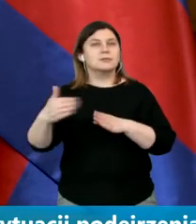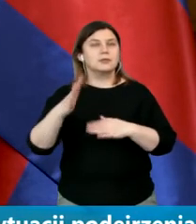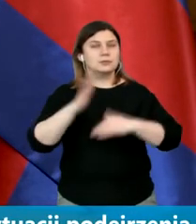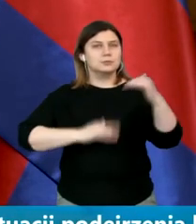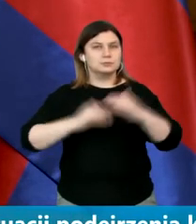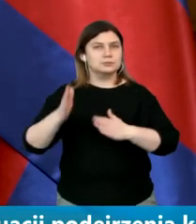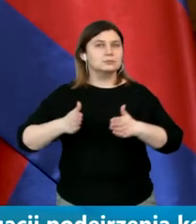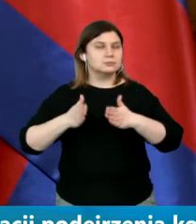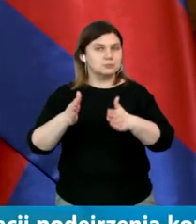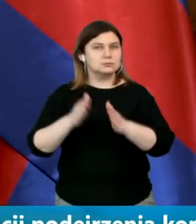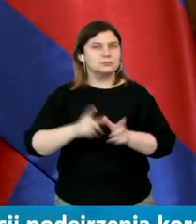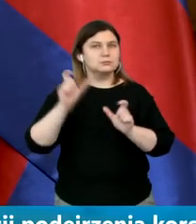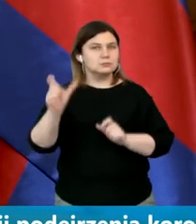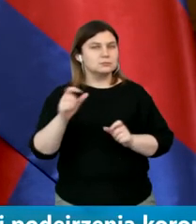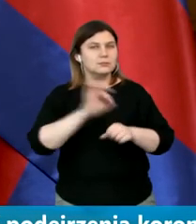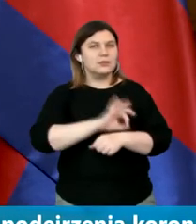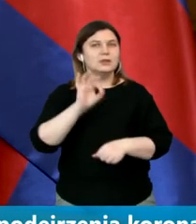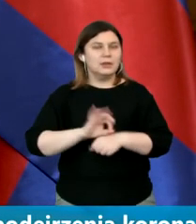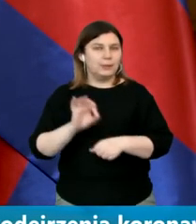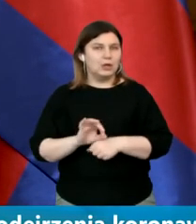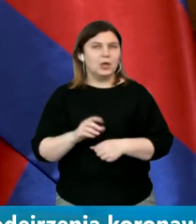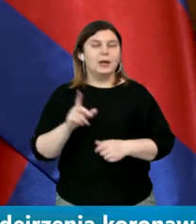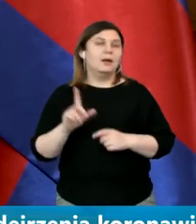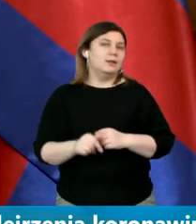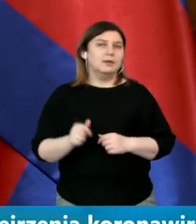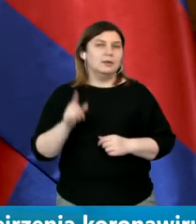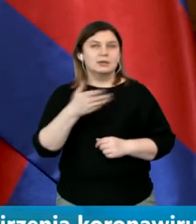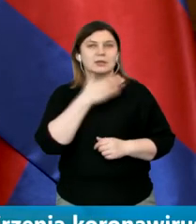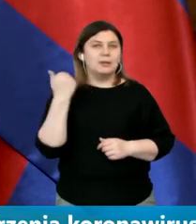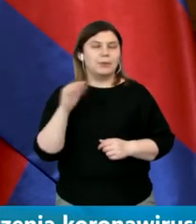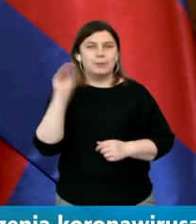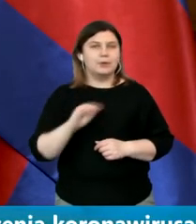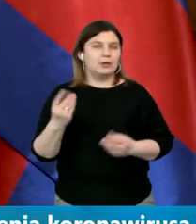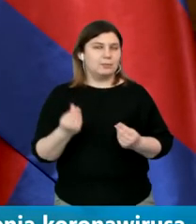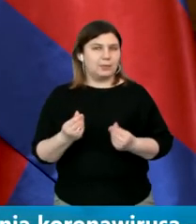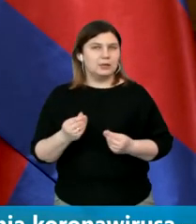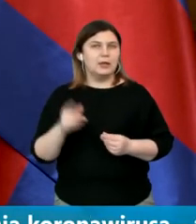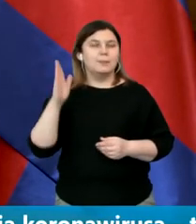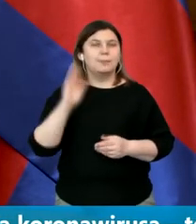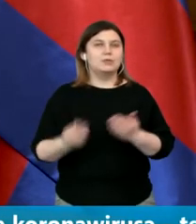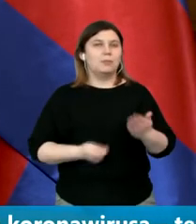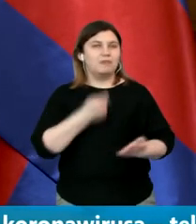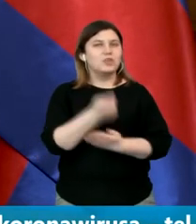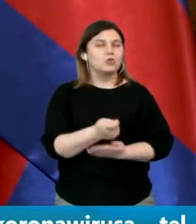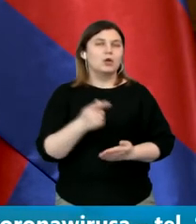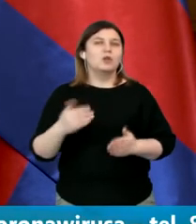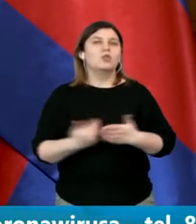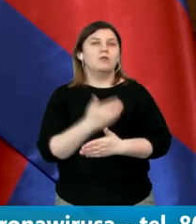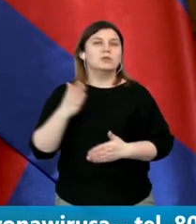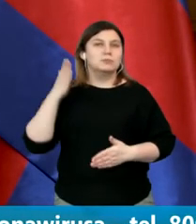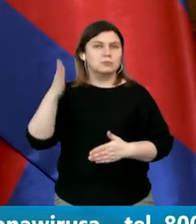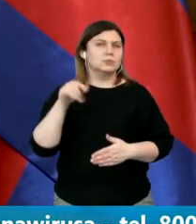budowa, kolejny odcinek, on jest zaprojektowany, natomiast niestety nie mamy na to jeszcze środków i też będziemy aplikowali w nowej perspektywie o to,